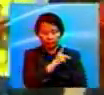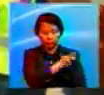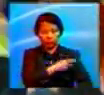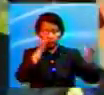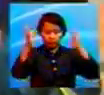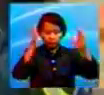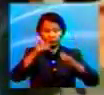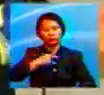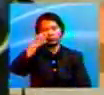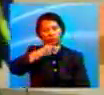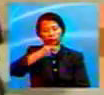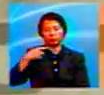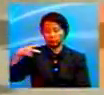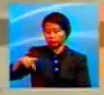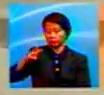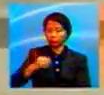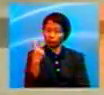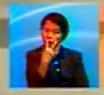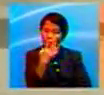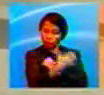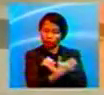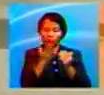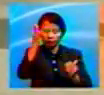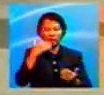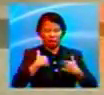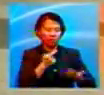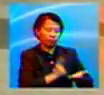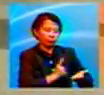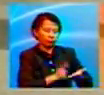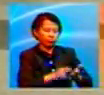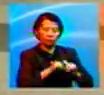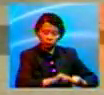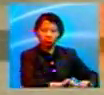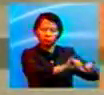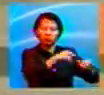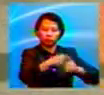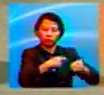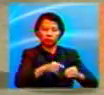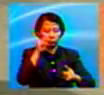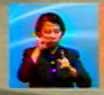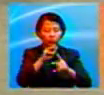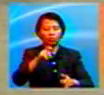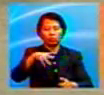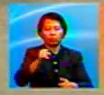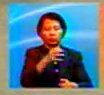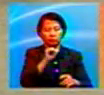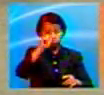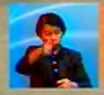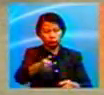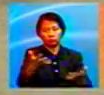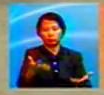Malaysia juga berkata Perdana Menteri kedua-dua negara mungkin akan membincangkan lebih lanjut mengenai misi operasi seterusnya